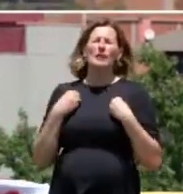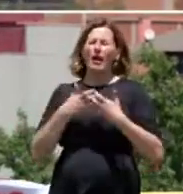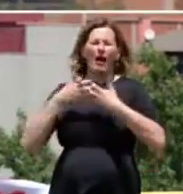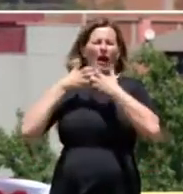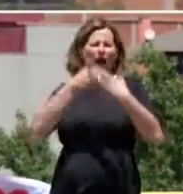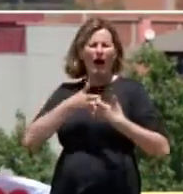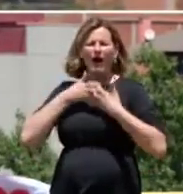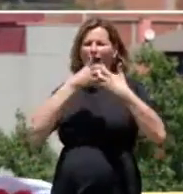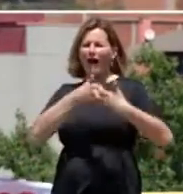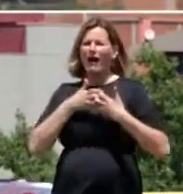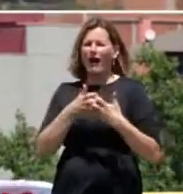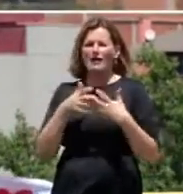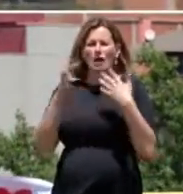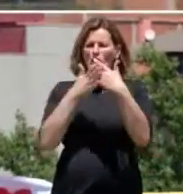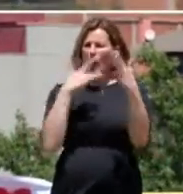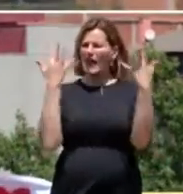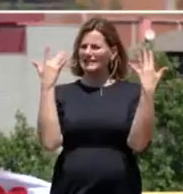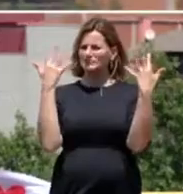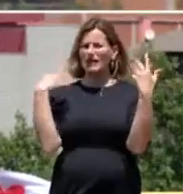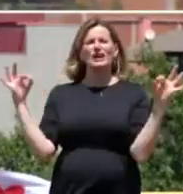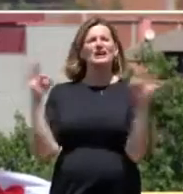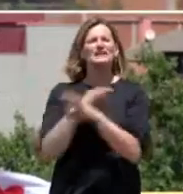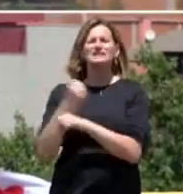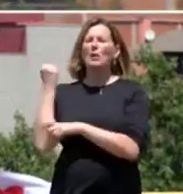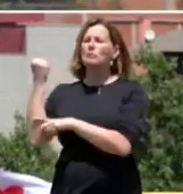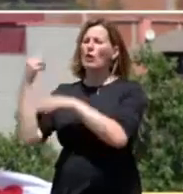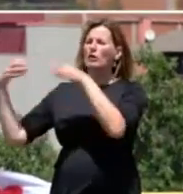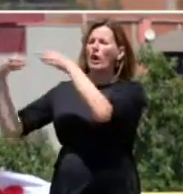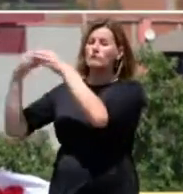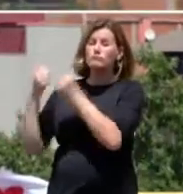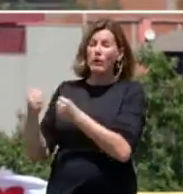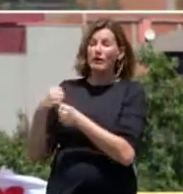lluitat amb les nostres mans sense cap poder econòmic i